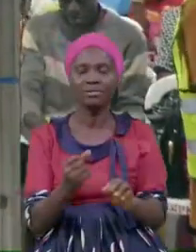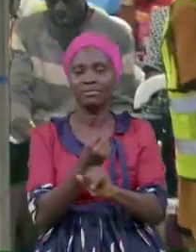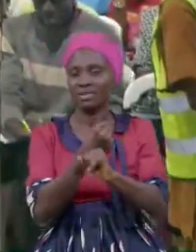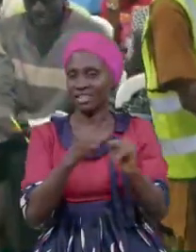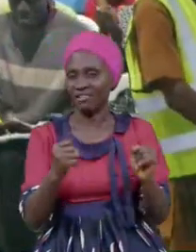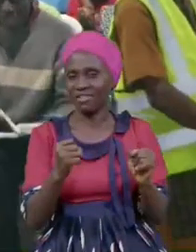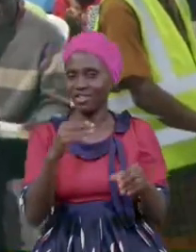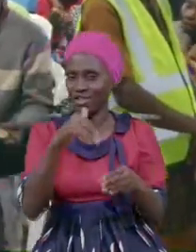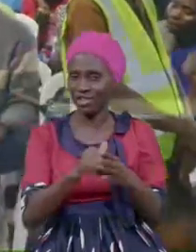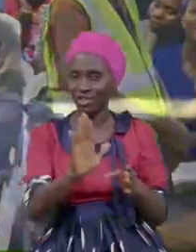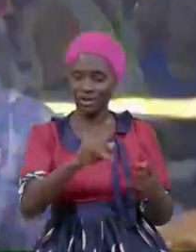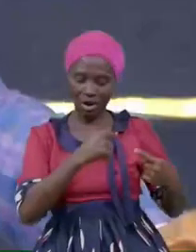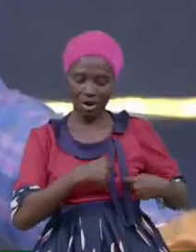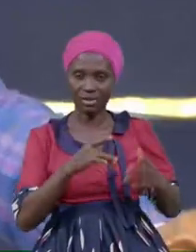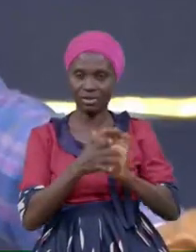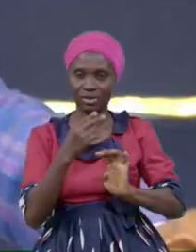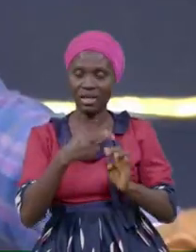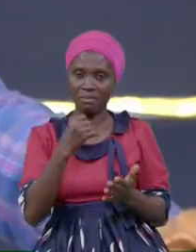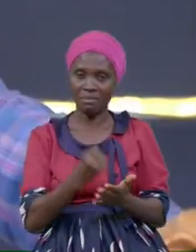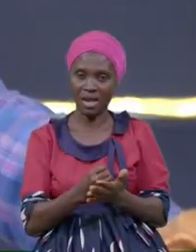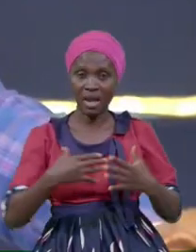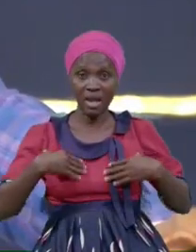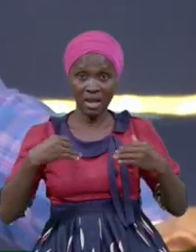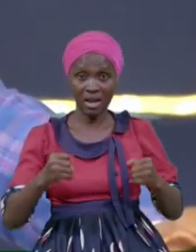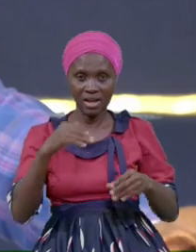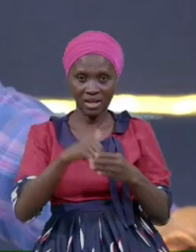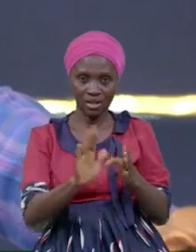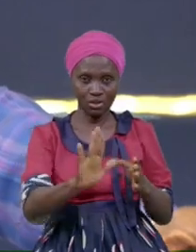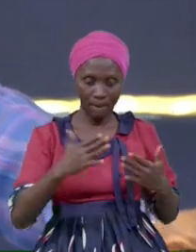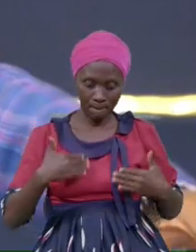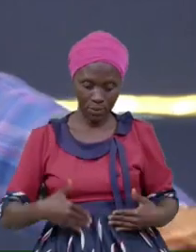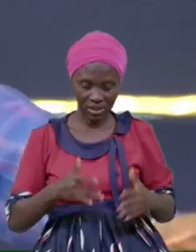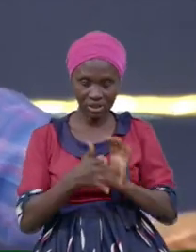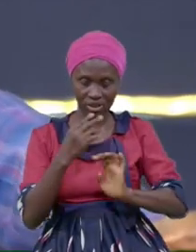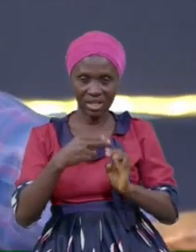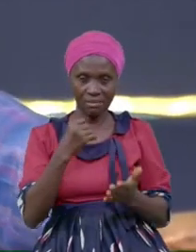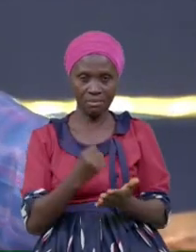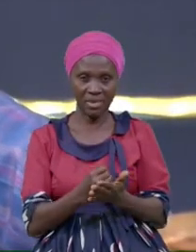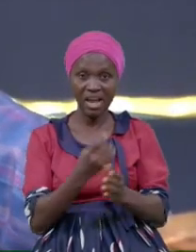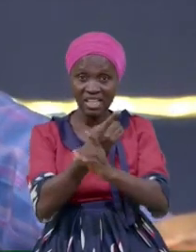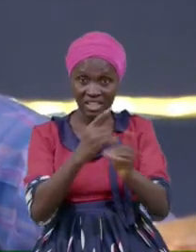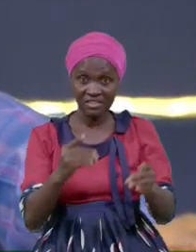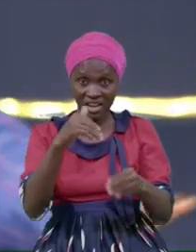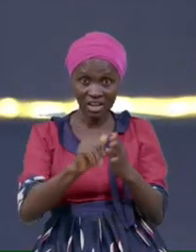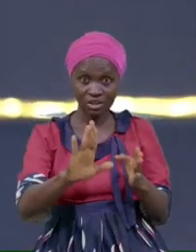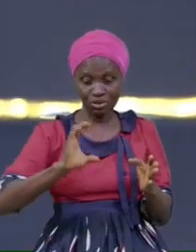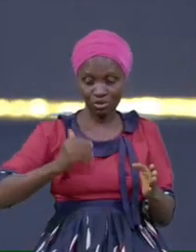Le salut dans ton cœur. La guérison dans ton corps. La délivrance dans ton